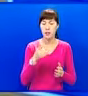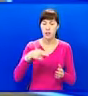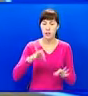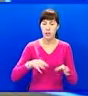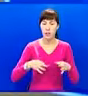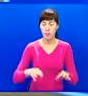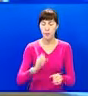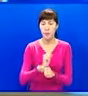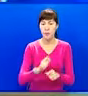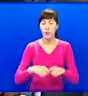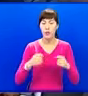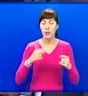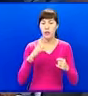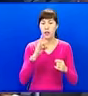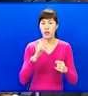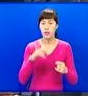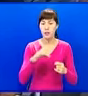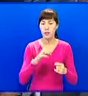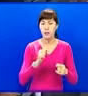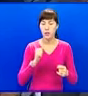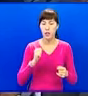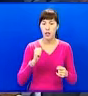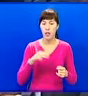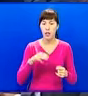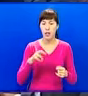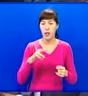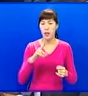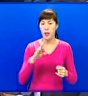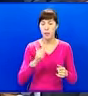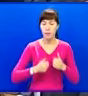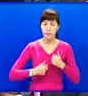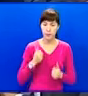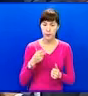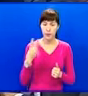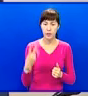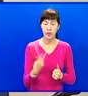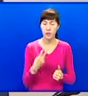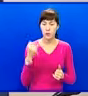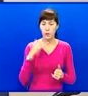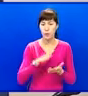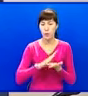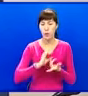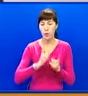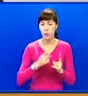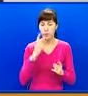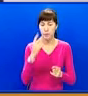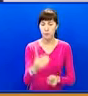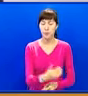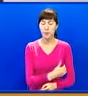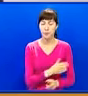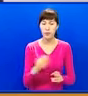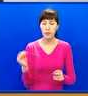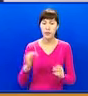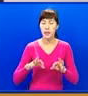өткізу бекеттерін ашуда. Қазығұрт Қапланбек атамекен автомобиль өткізу бекеттерінің мәртебесін екі жақтыдан көп жақтыға өзгертуді көздейді. Сонымен